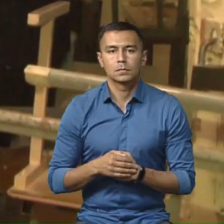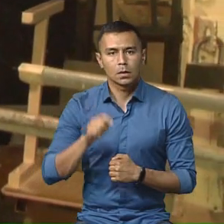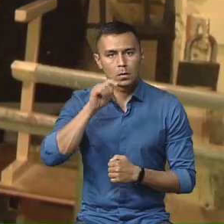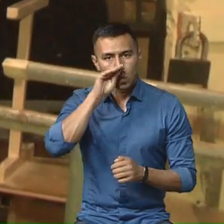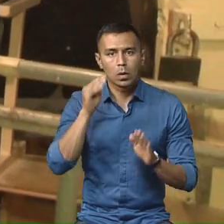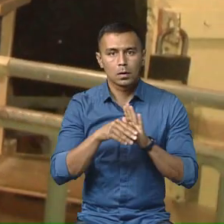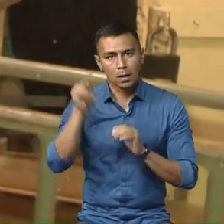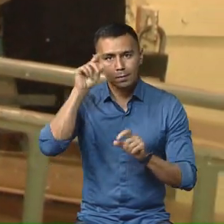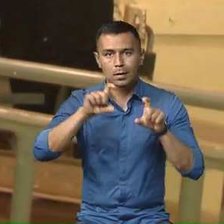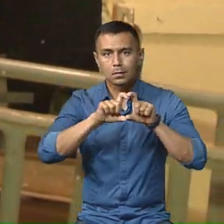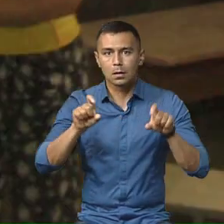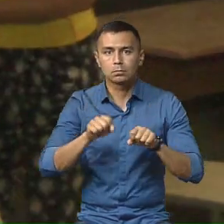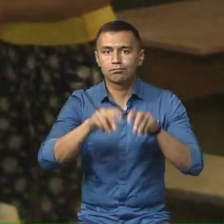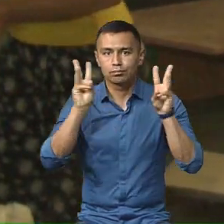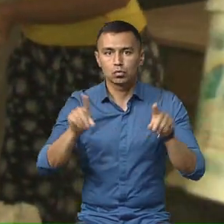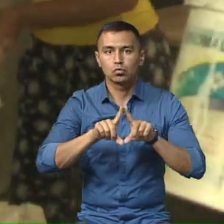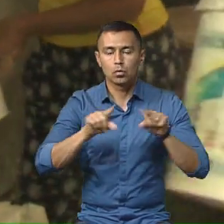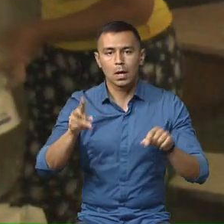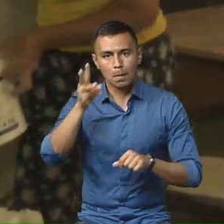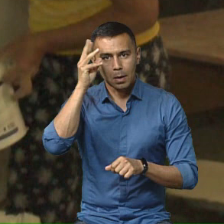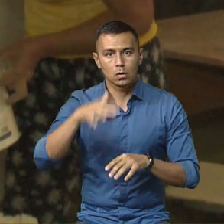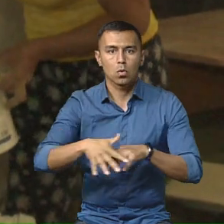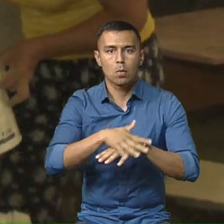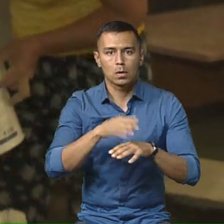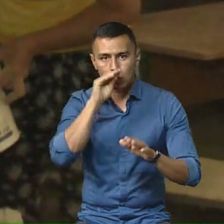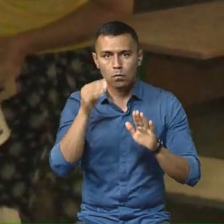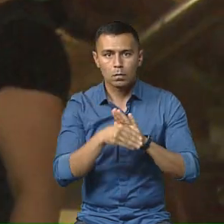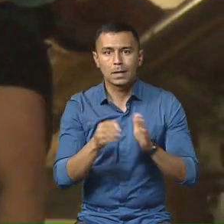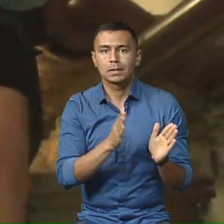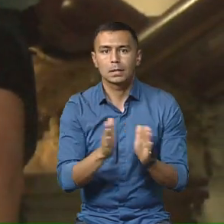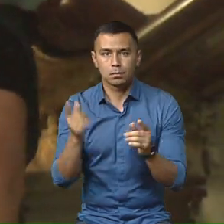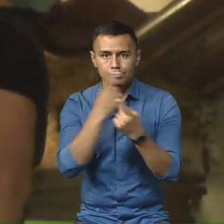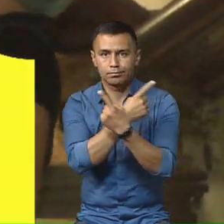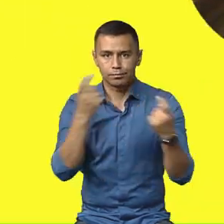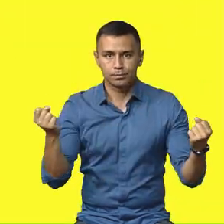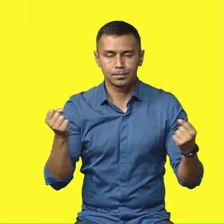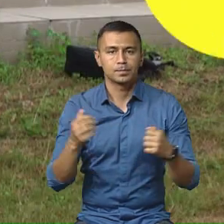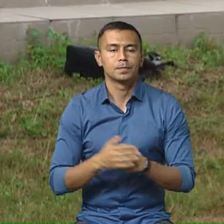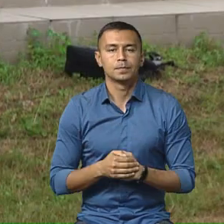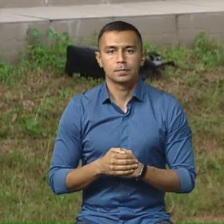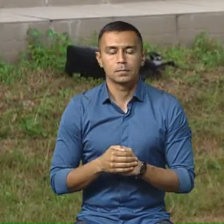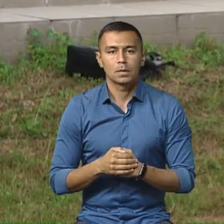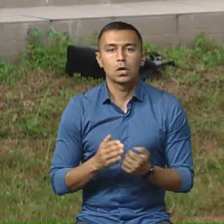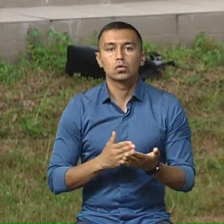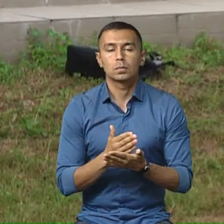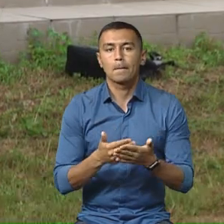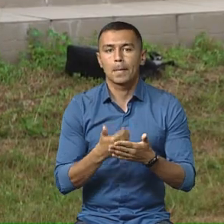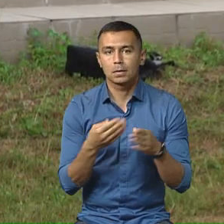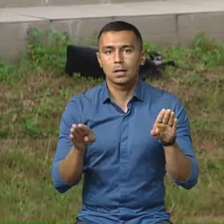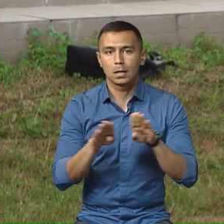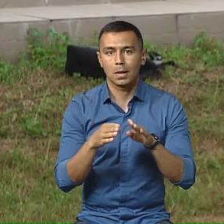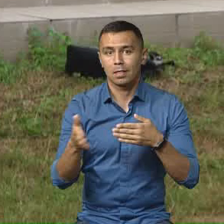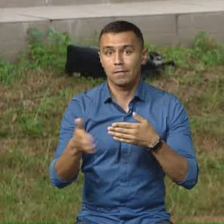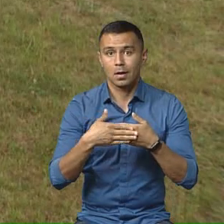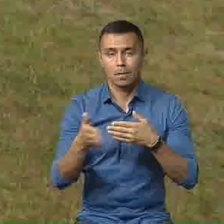Укриття в навчальних закладах чи забезпечені школи, Хмельницької громади сховищами та системою оповіщення. Служба перед зачиненими